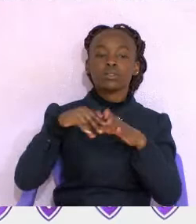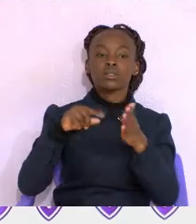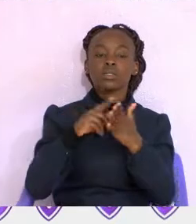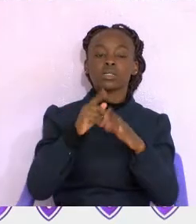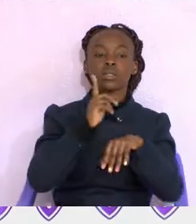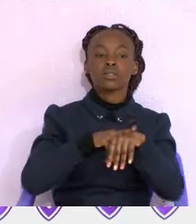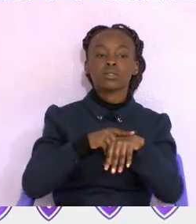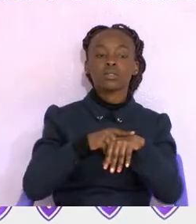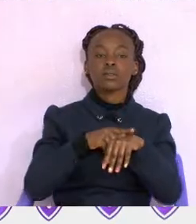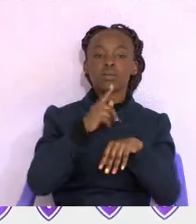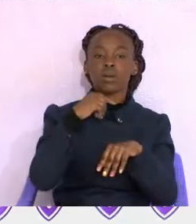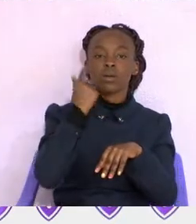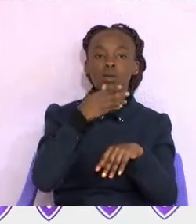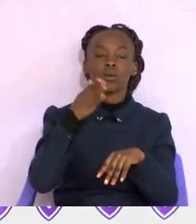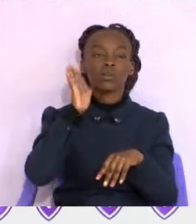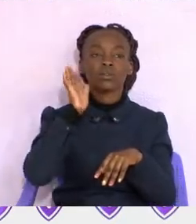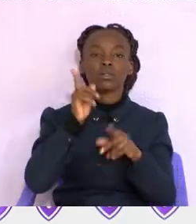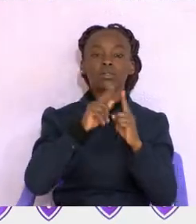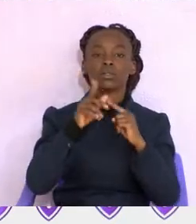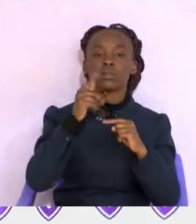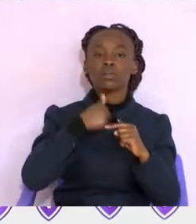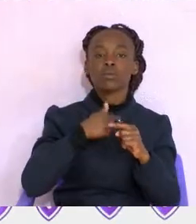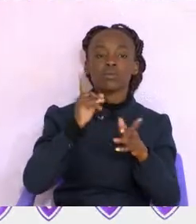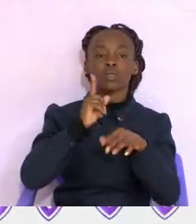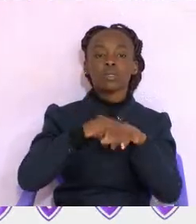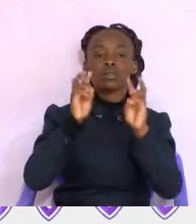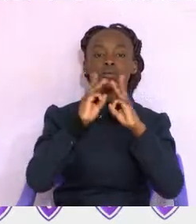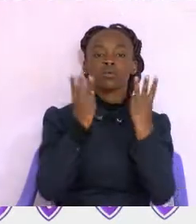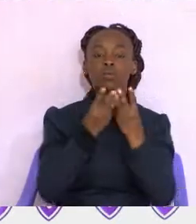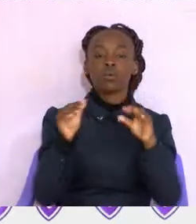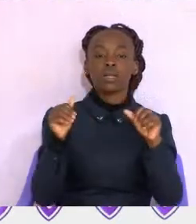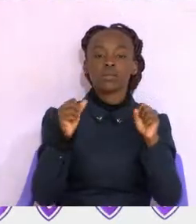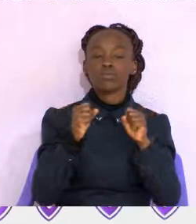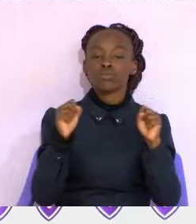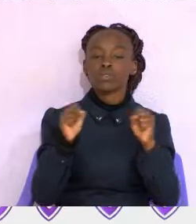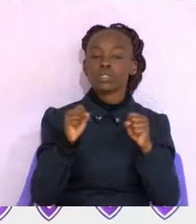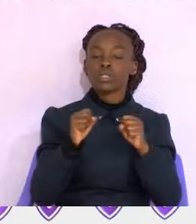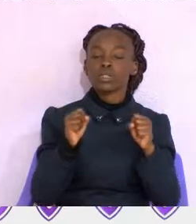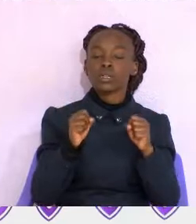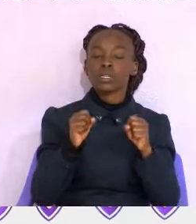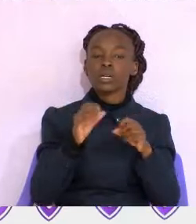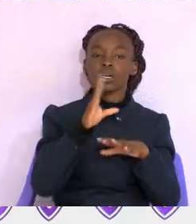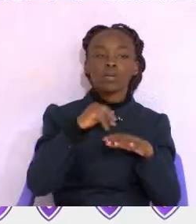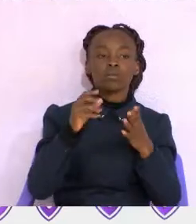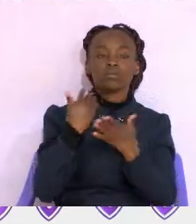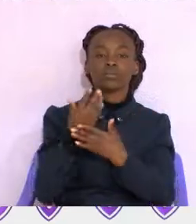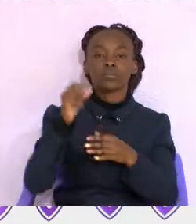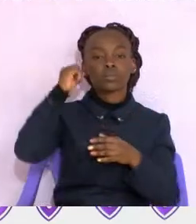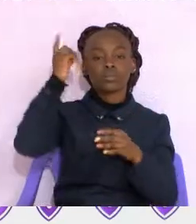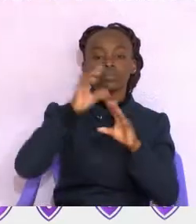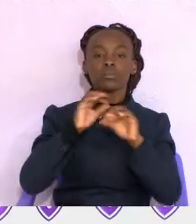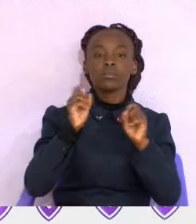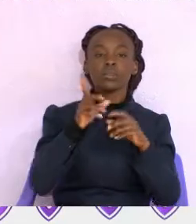msikilizaji unayenisikiza? Je, wakati dunia ina yumba yumba, wakati vitu hazieleweki, utafanana na watu